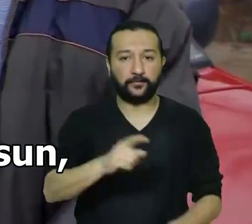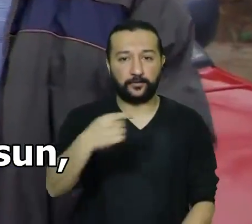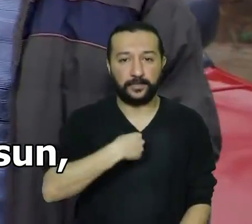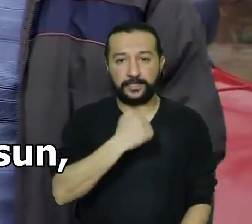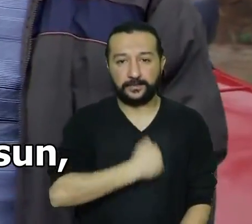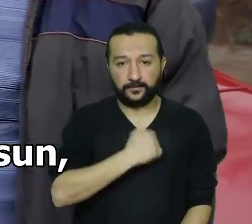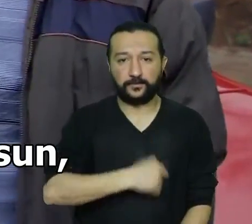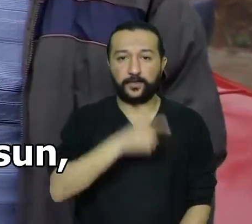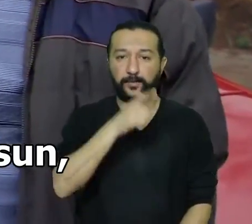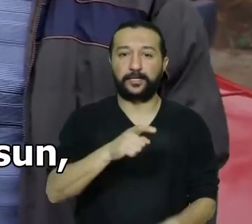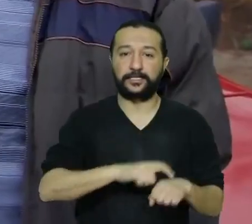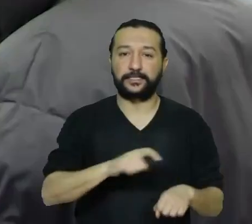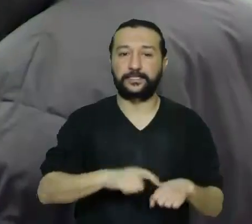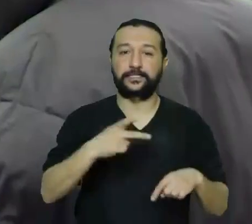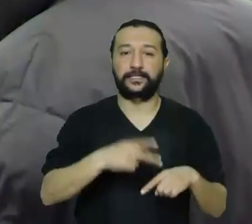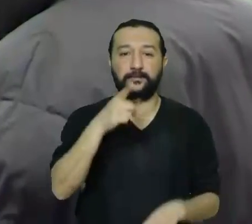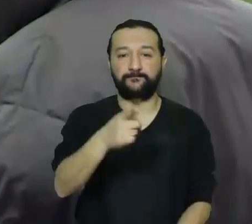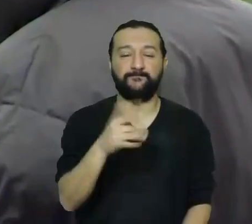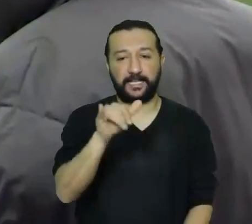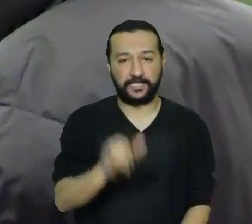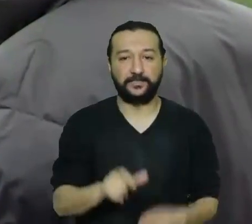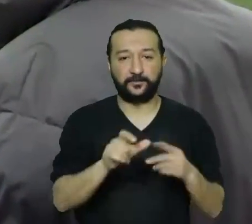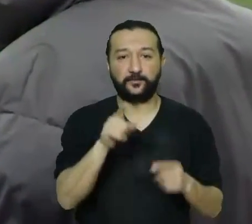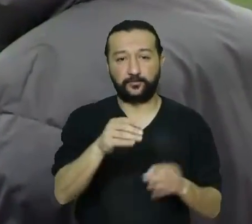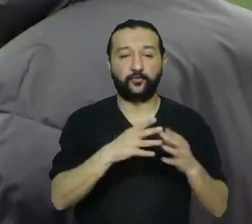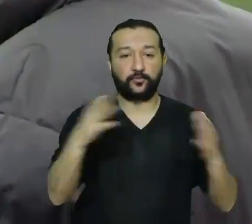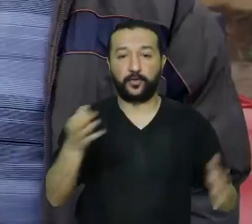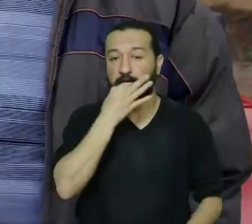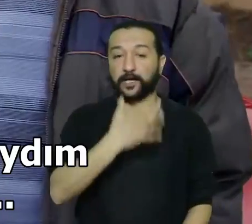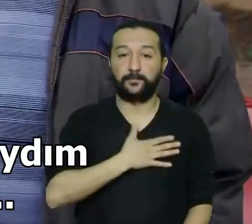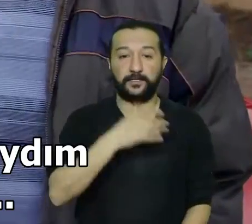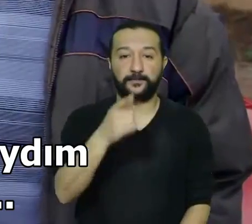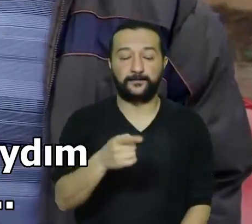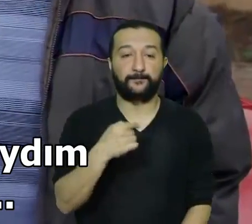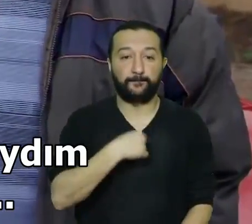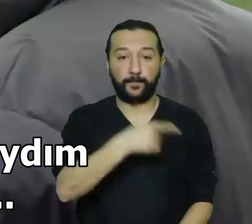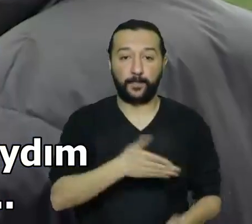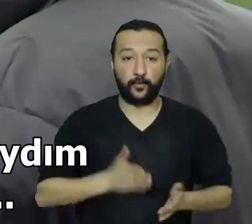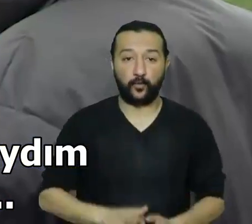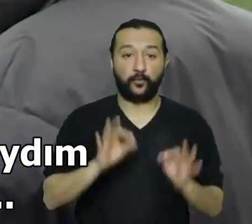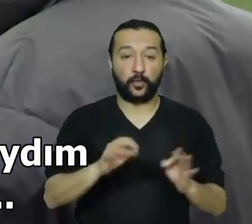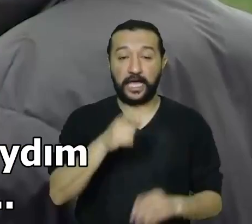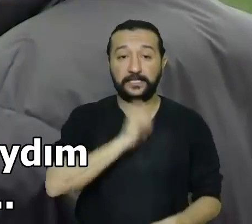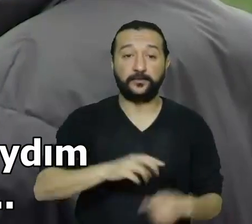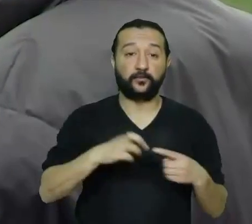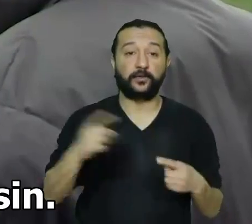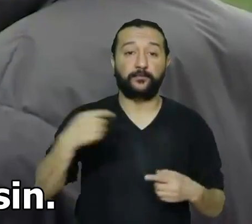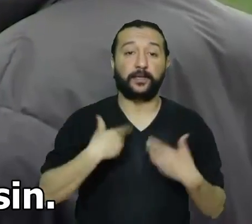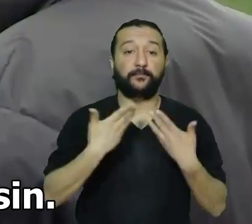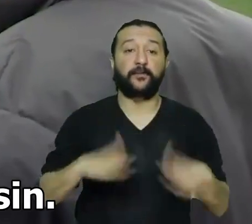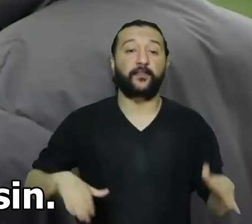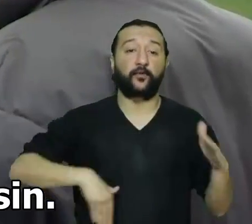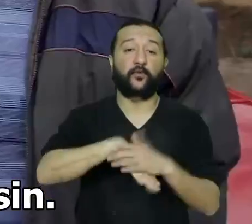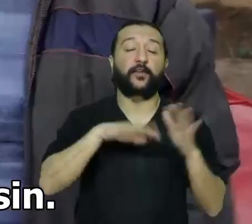kızıyorsun, bağırıyorsun, zilinleniyorsun Zarp ya. Haklısın Şükrü. Bu çok büyük bir haber Şükrü. Ben bu doğum gününü atlasaydım Rüyam beni mahvederdi. Kapının